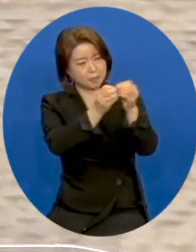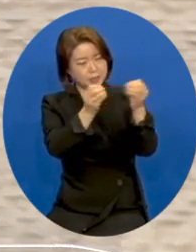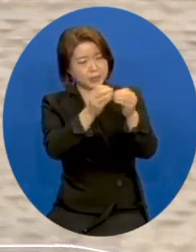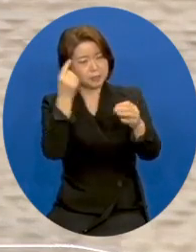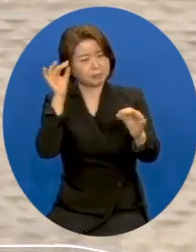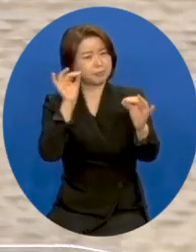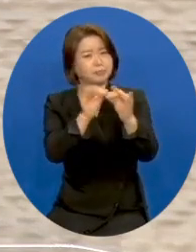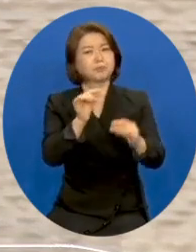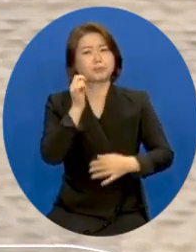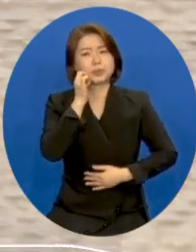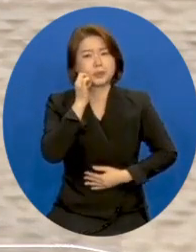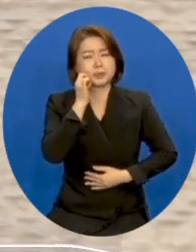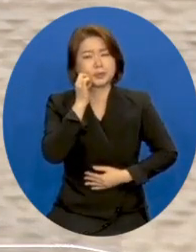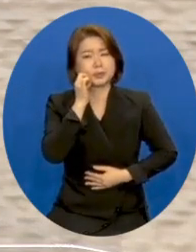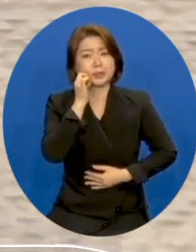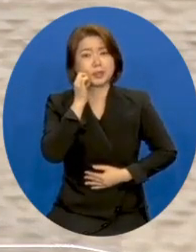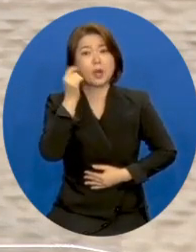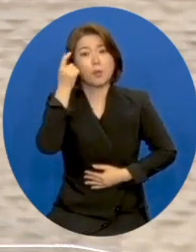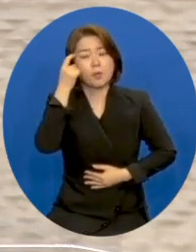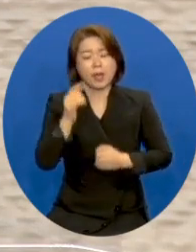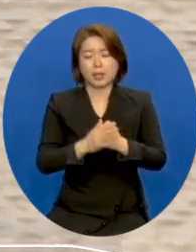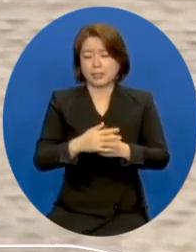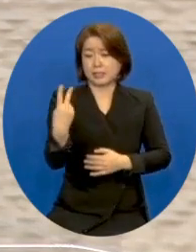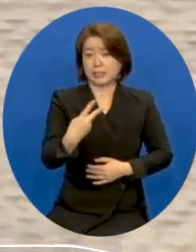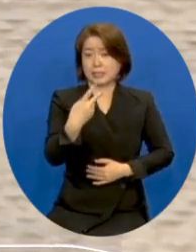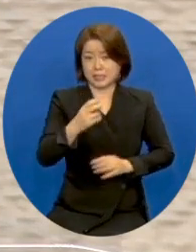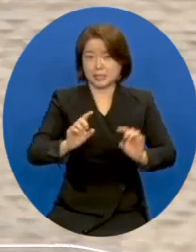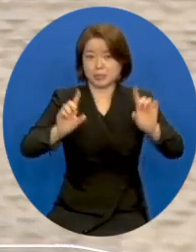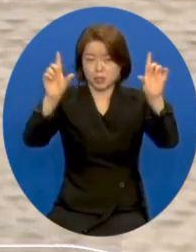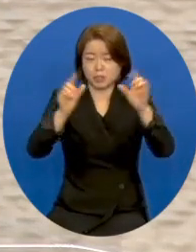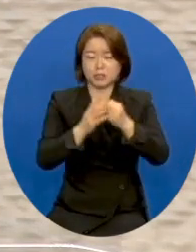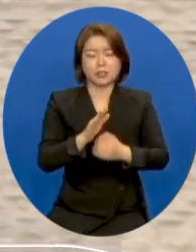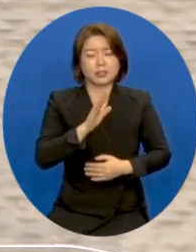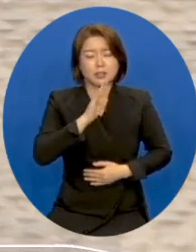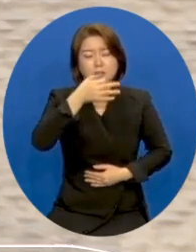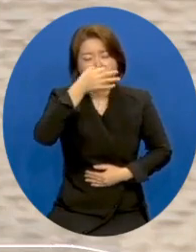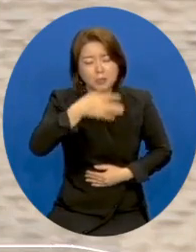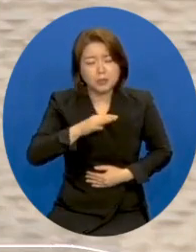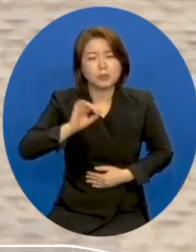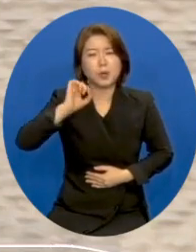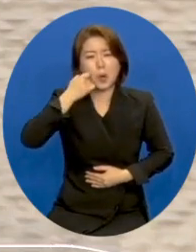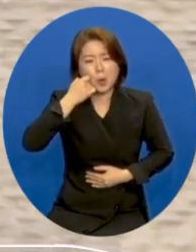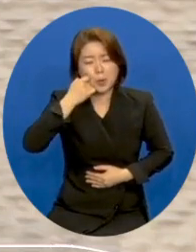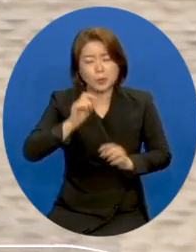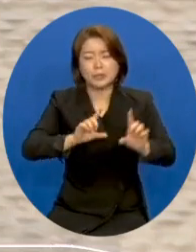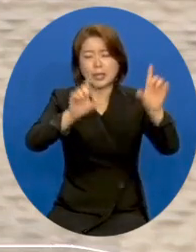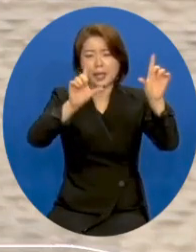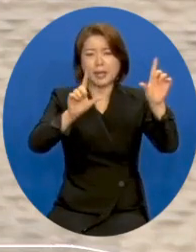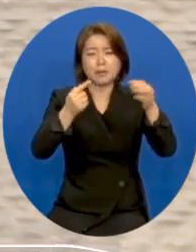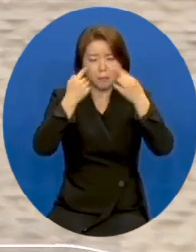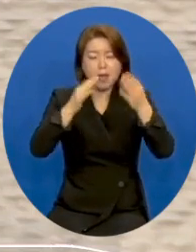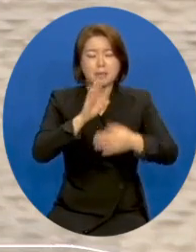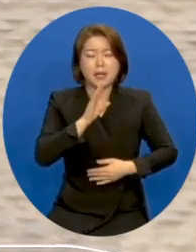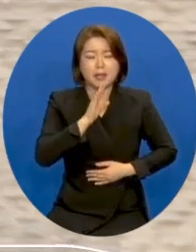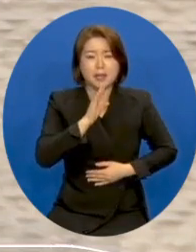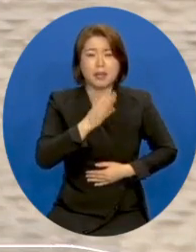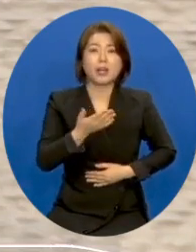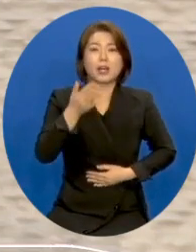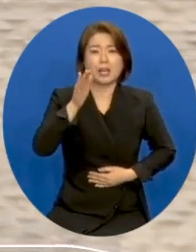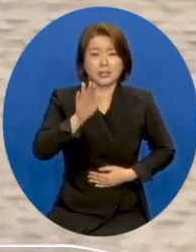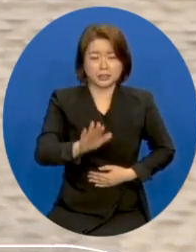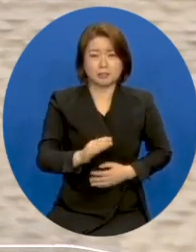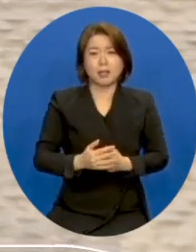수 없다는 겁니다. 2020년이 참 힘들고 어려운 해인 것은 분명하지만